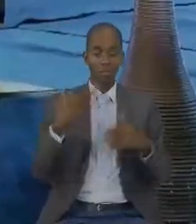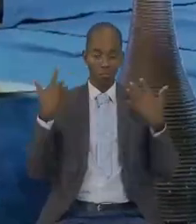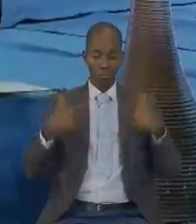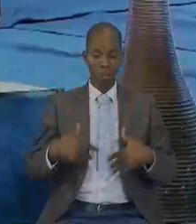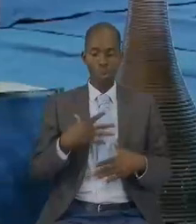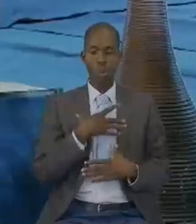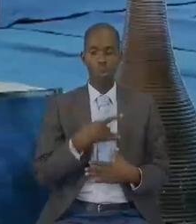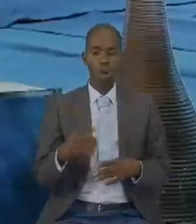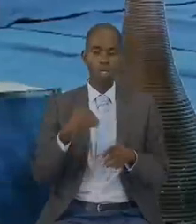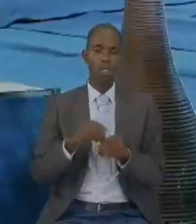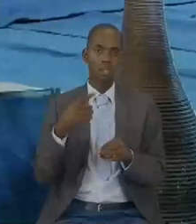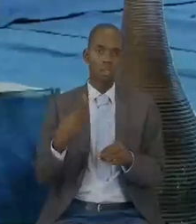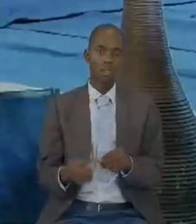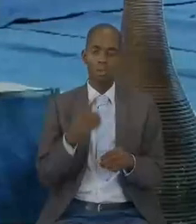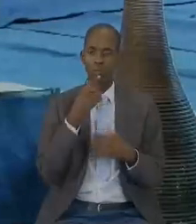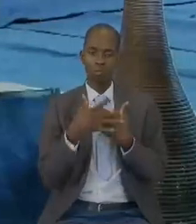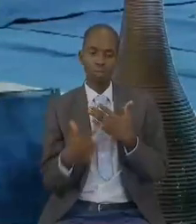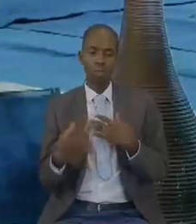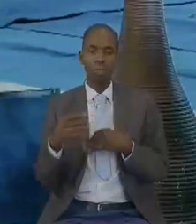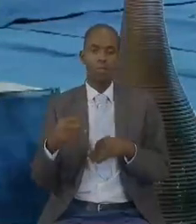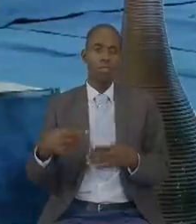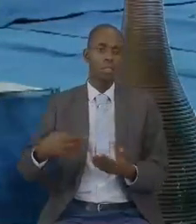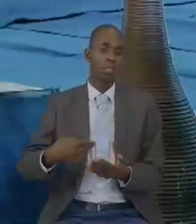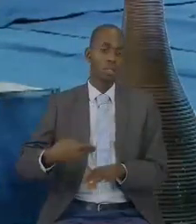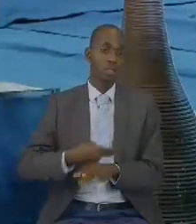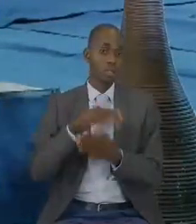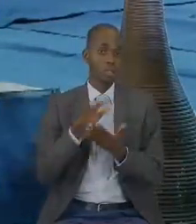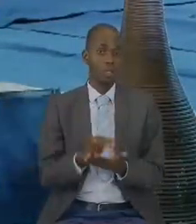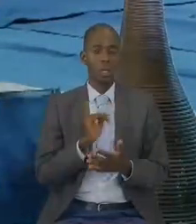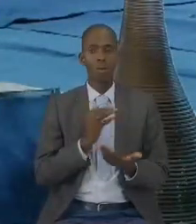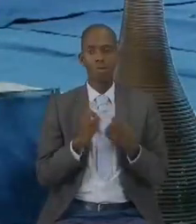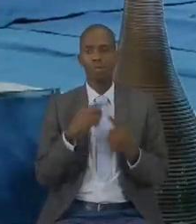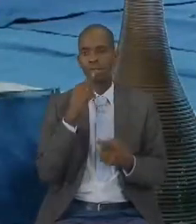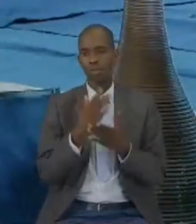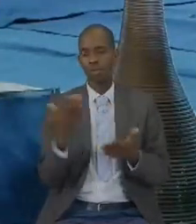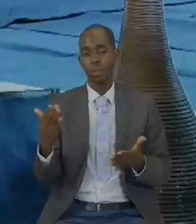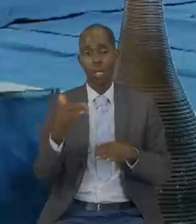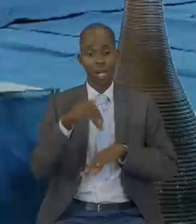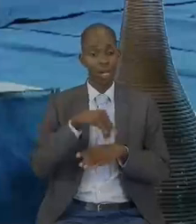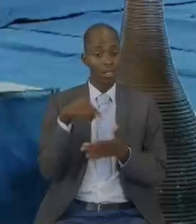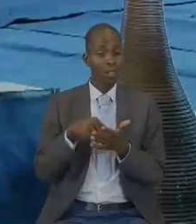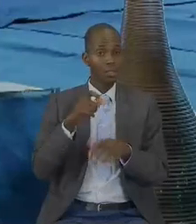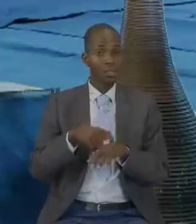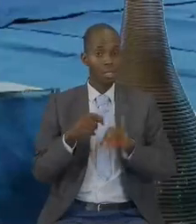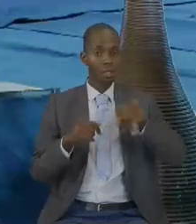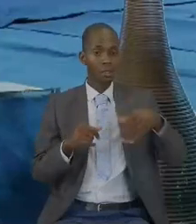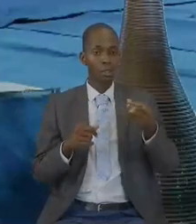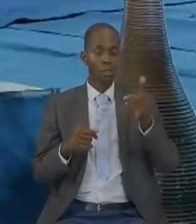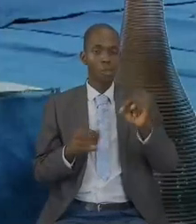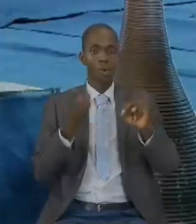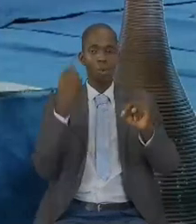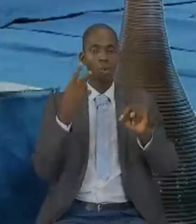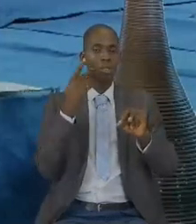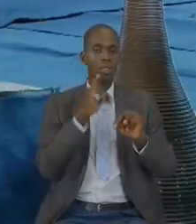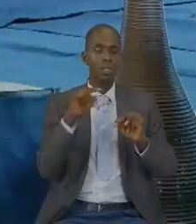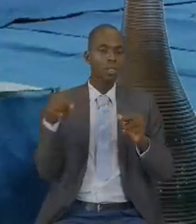ont blanchis dans le sang de l'agneau. Est-ce que je peux te dire quelque chose? En ce moment, Jean voyait